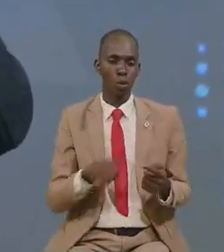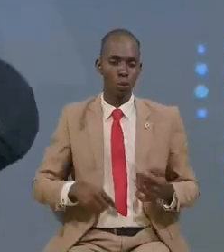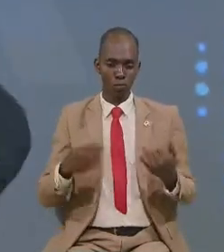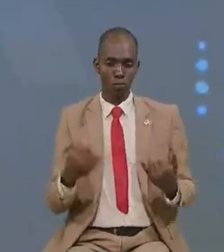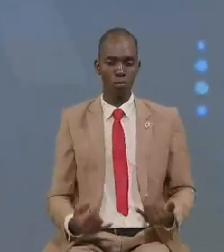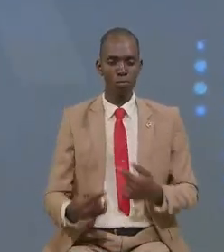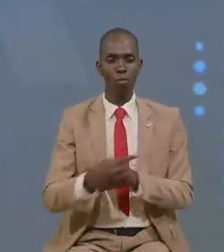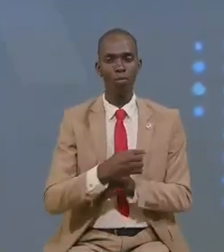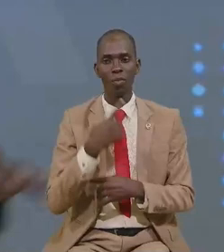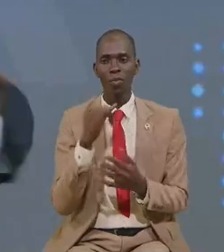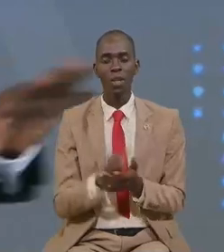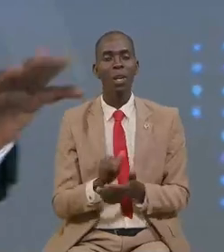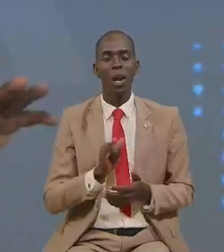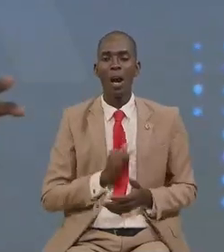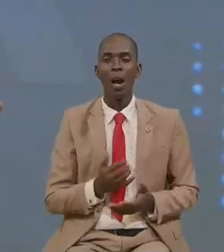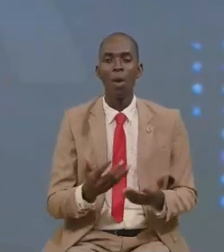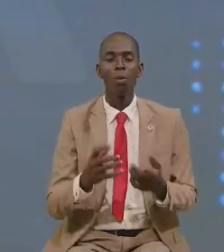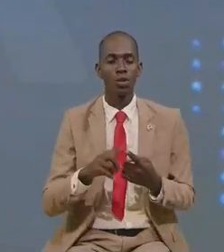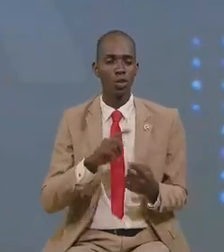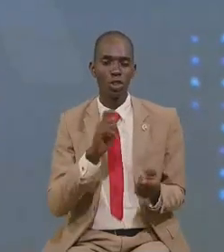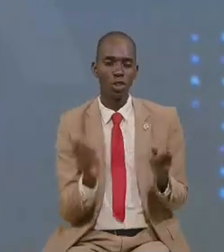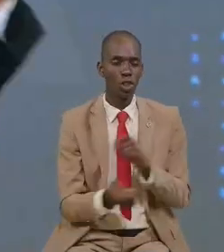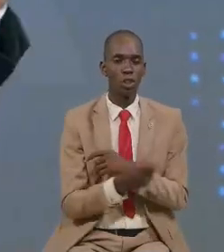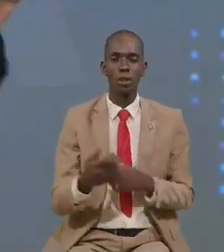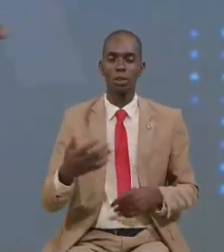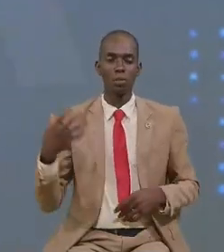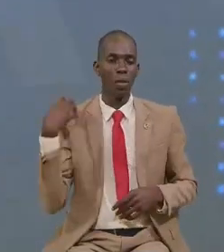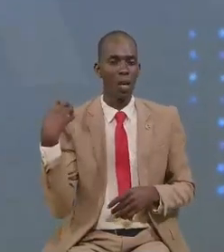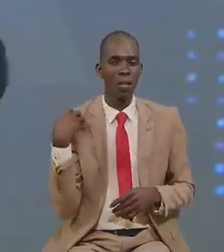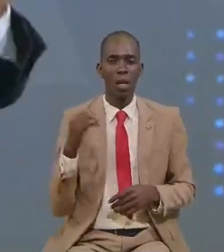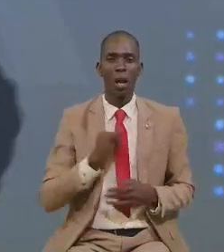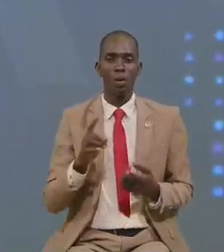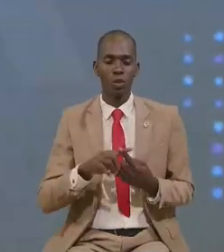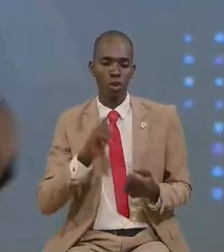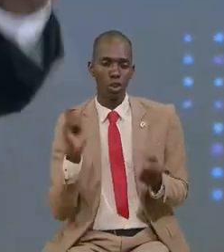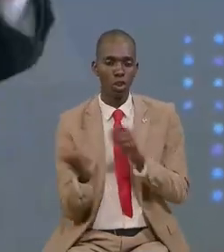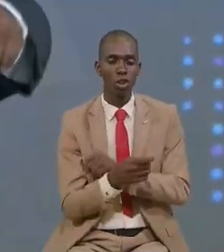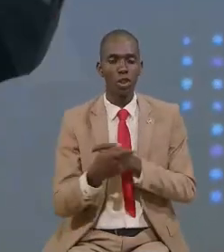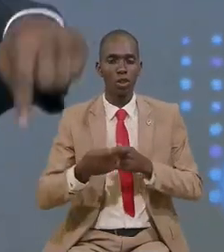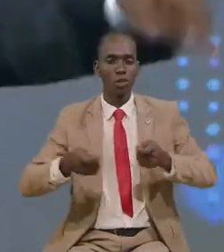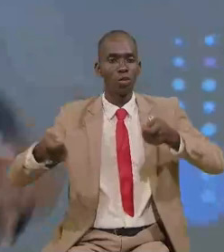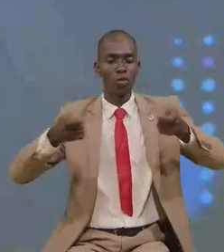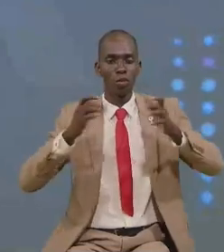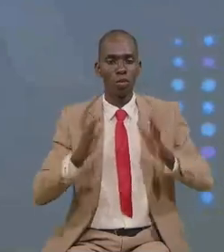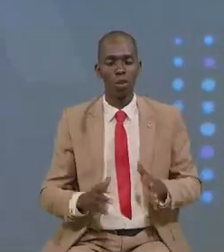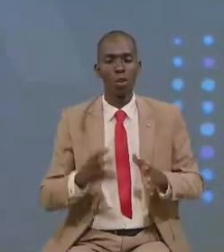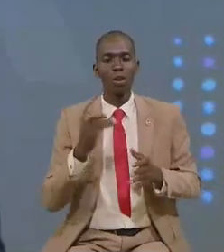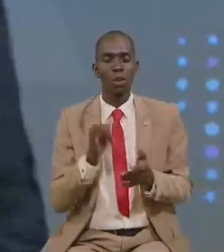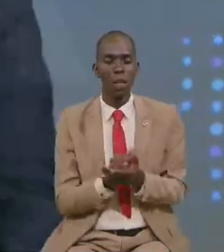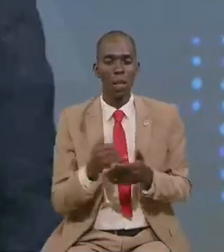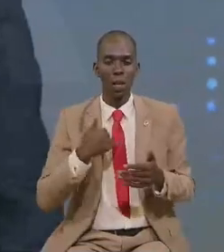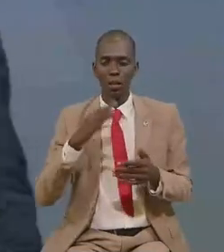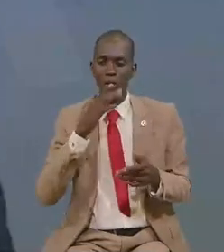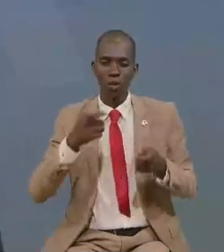Je veux changer de Maître. Je veux changer la Seigneurie de ceux qui me contrôlaient, guidaient ma